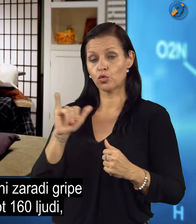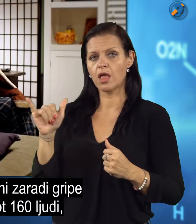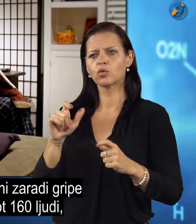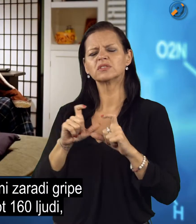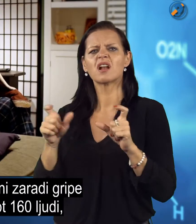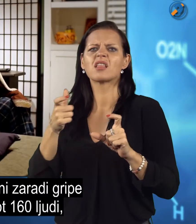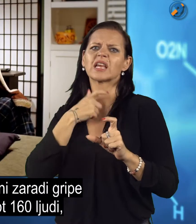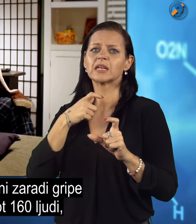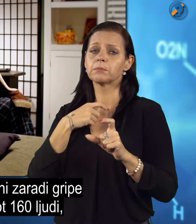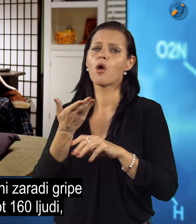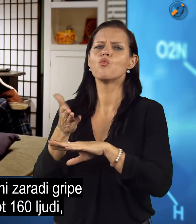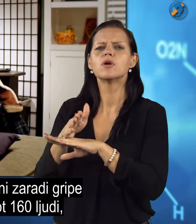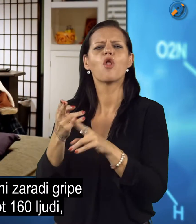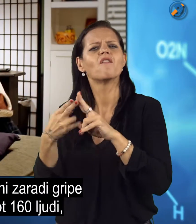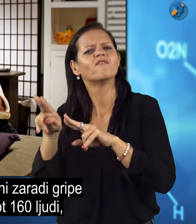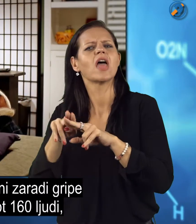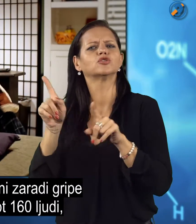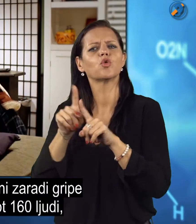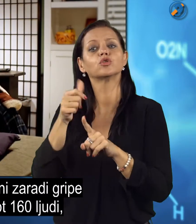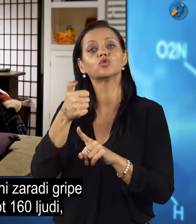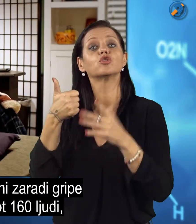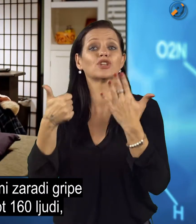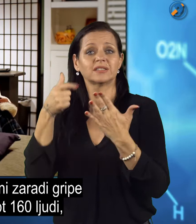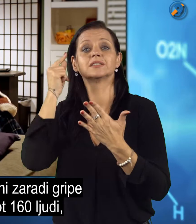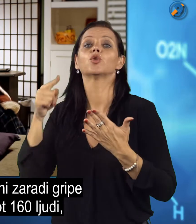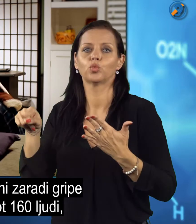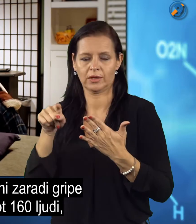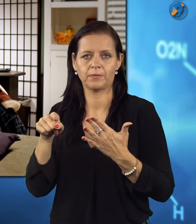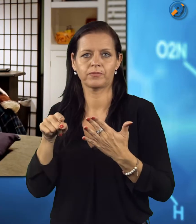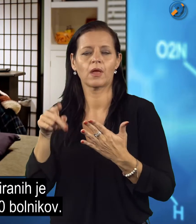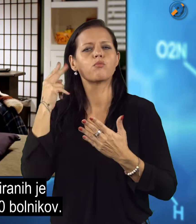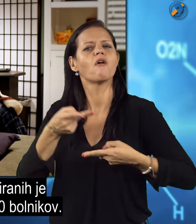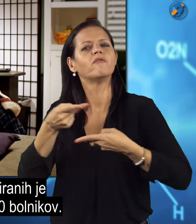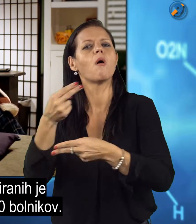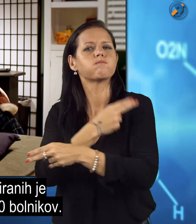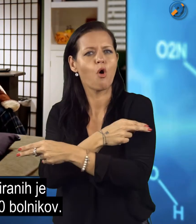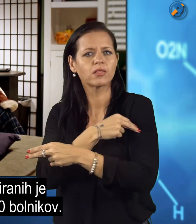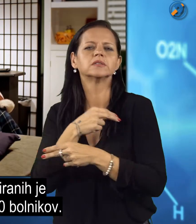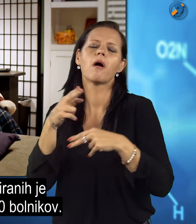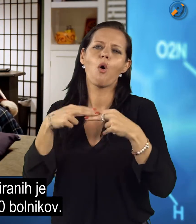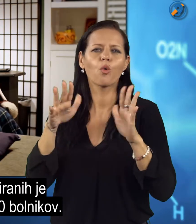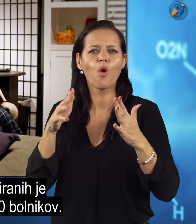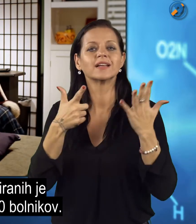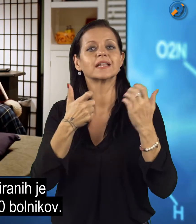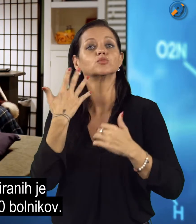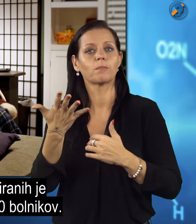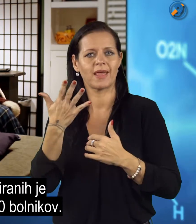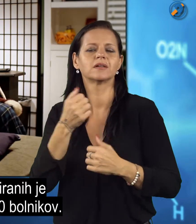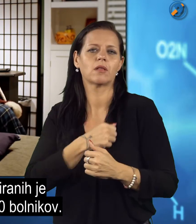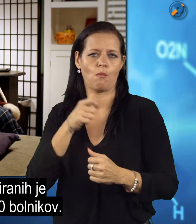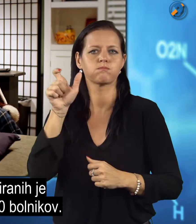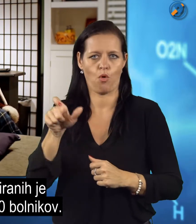je lani zaradi gripe umrlo več kot 160 ljudi, hospitaliziranih je bilo okoli 750